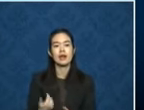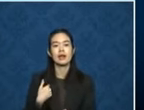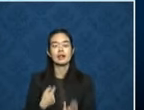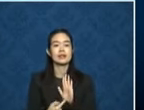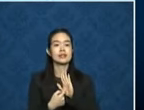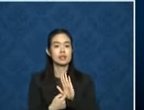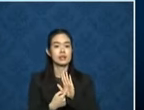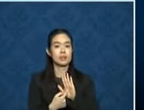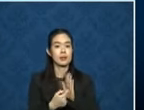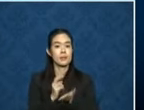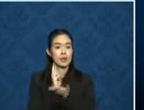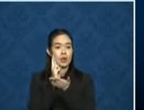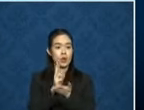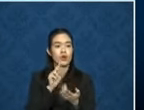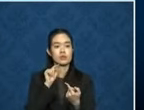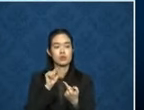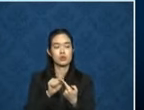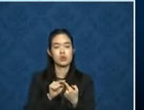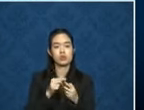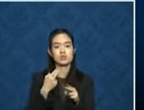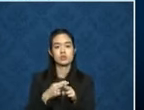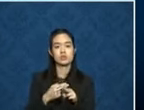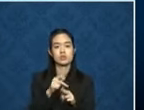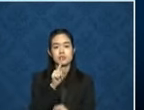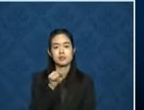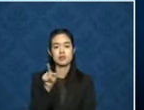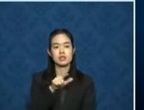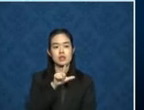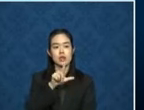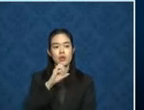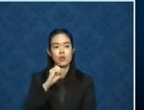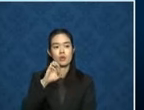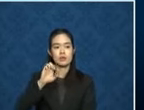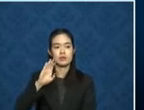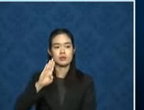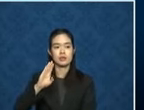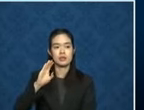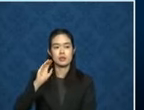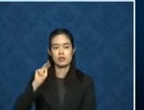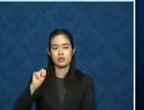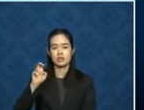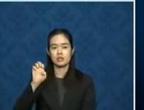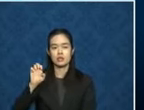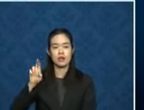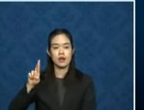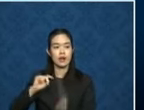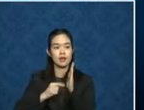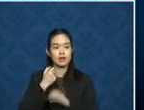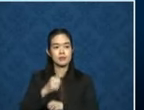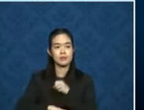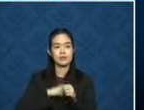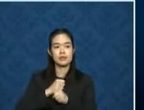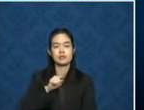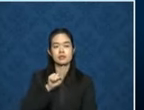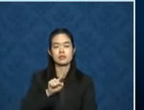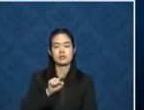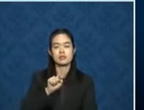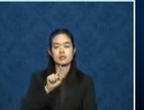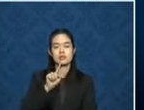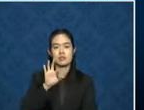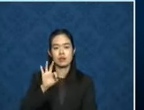ให้รู้จักกับรางวัลโลบเนอร์นะครับโดยรางวัลโลบเนอร์เนี่ยเริ่มแต่ก่อตั้งขึ้นเมื่อปี1990นะครับโดยนักประดิษฐ์นะครับและนักกิจกรรมด้